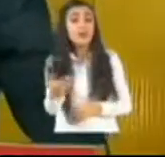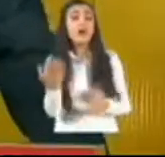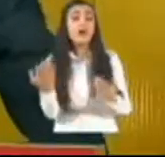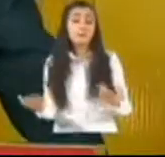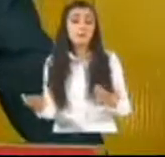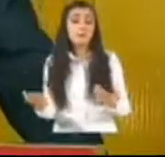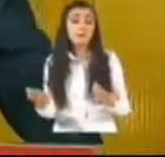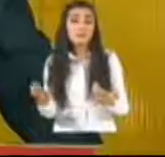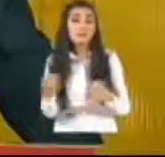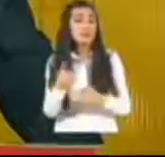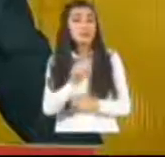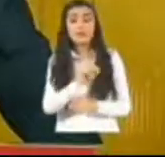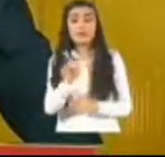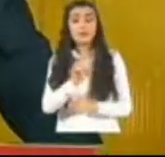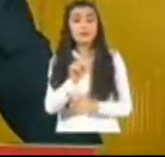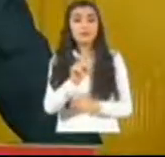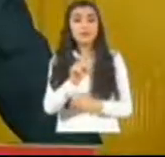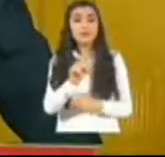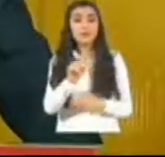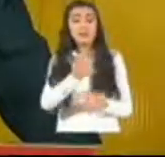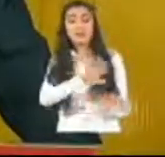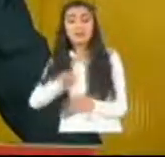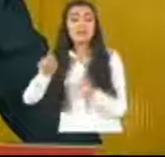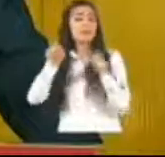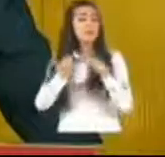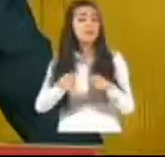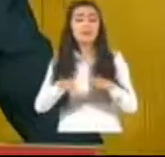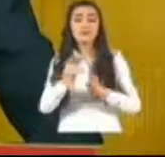ama katiyen ihmal etmez.